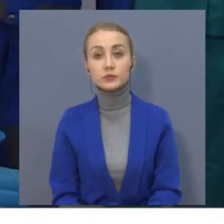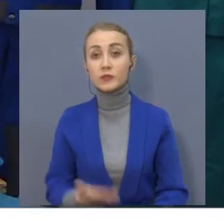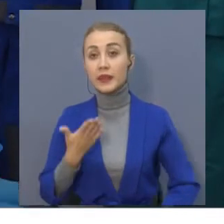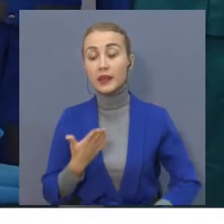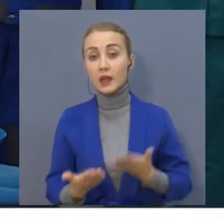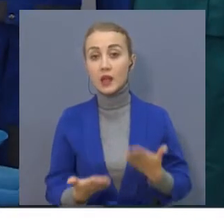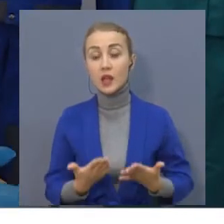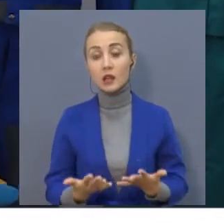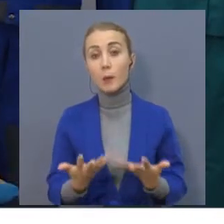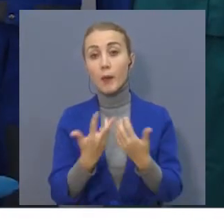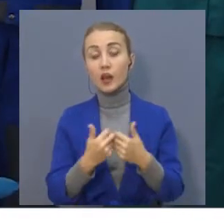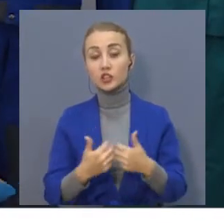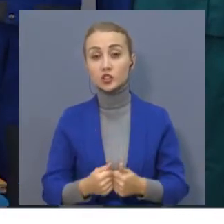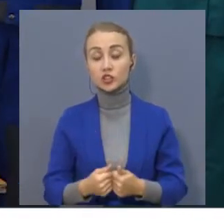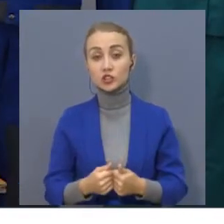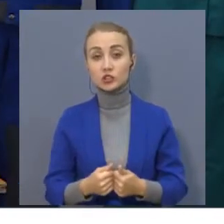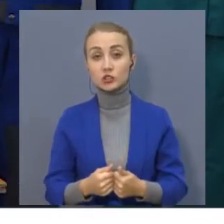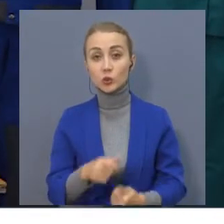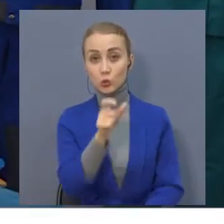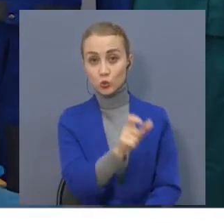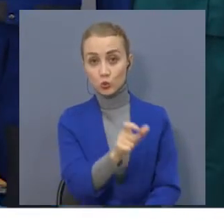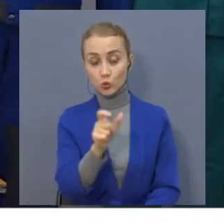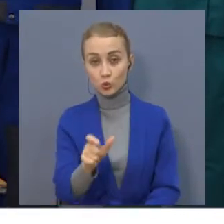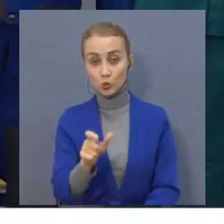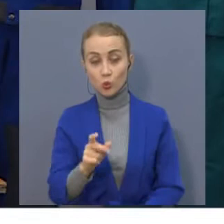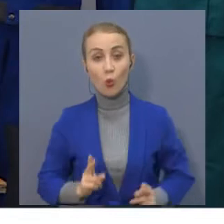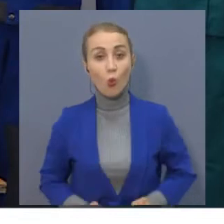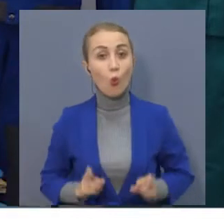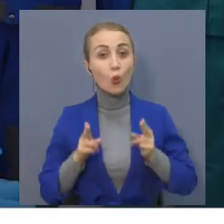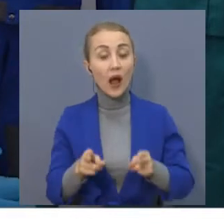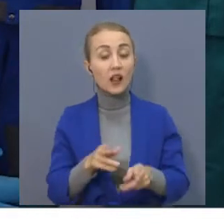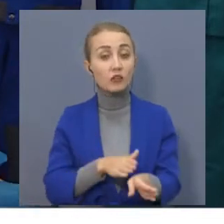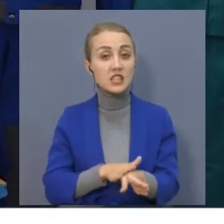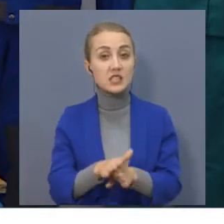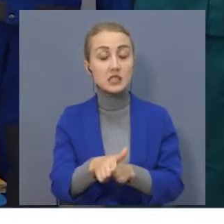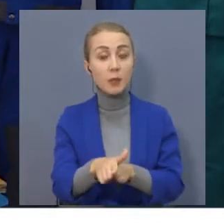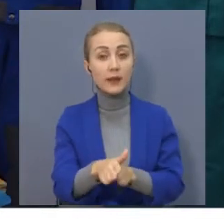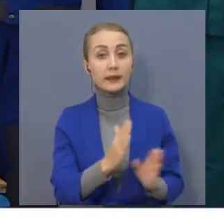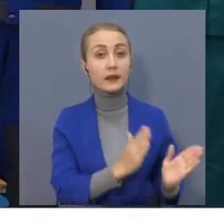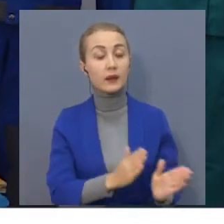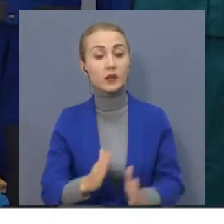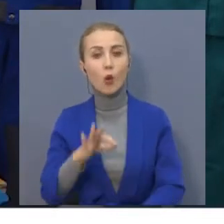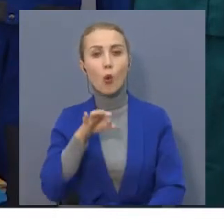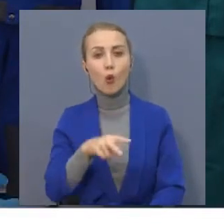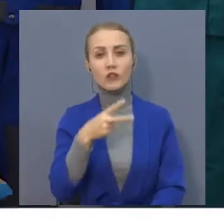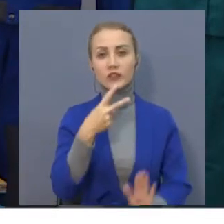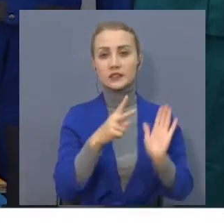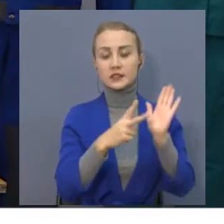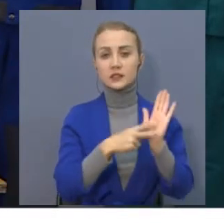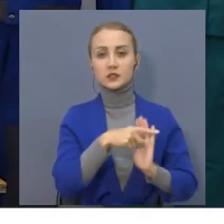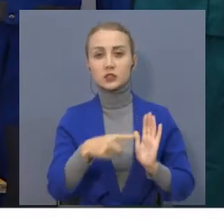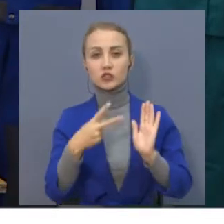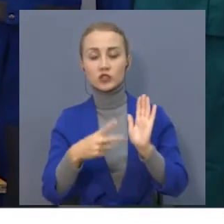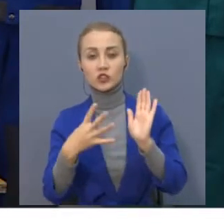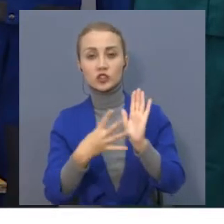Егер қылмыстық атқару жүйесіндегі барлық адамдардың жалпы санын қосып есептесек, 27-29 мың аралығында болады. Жылына шамамен